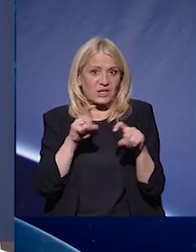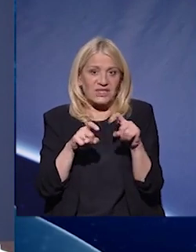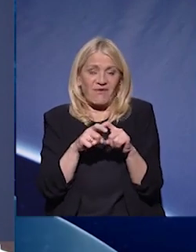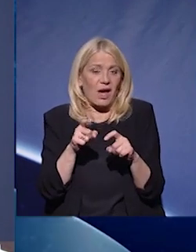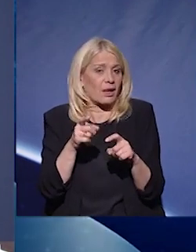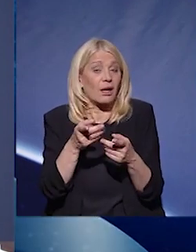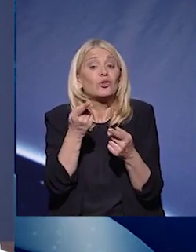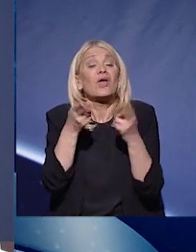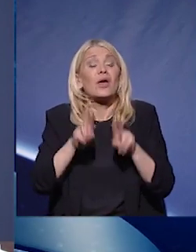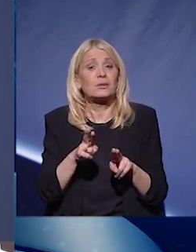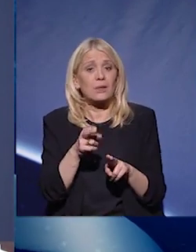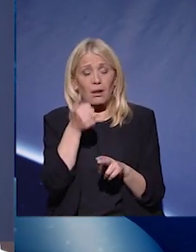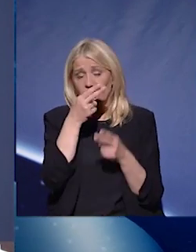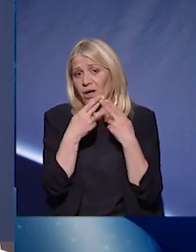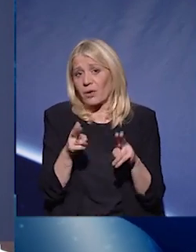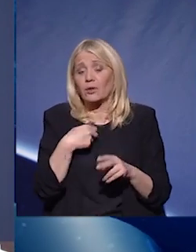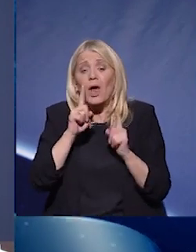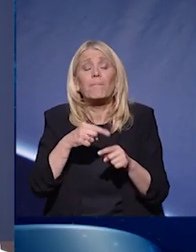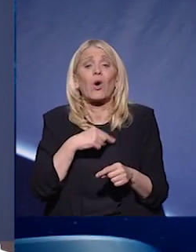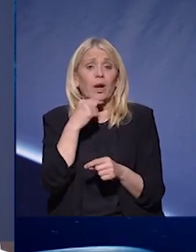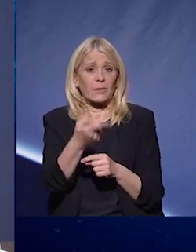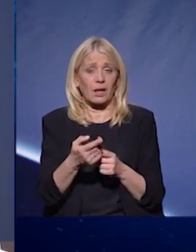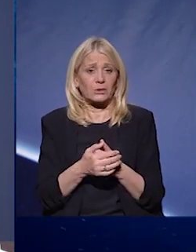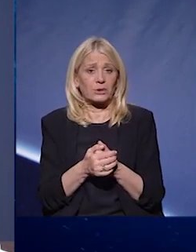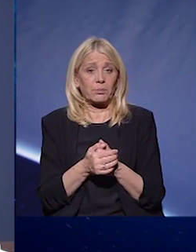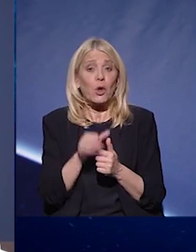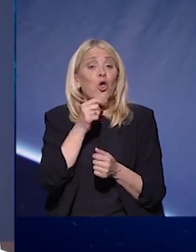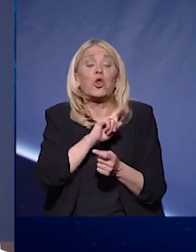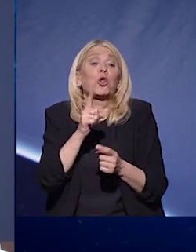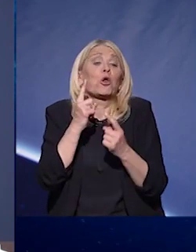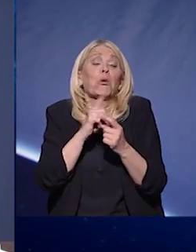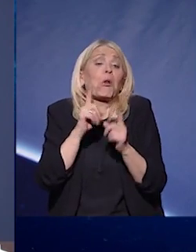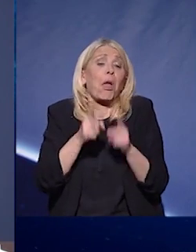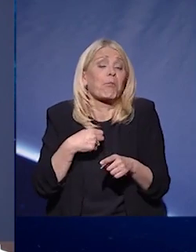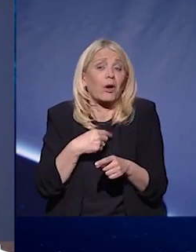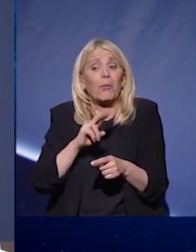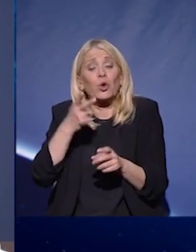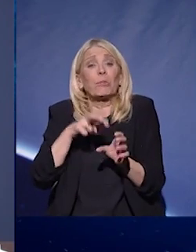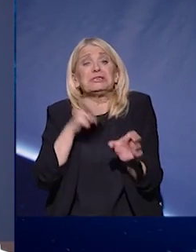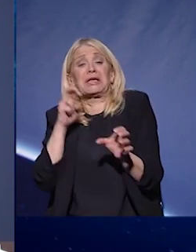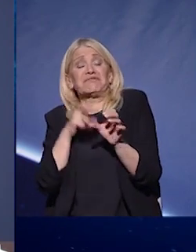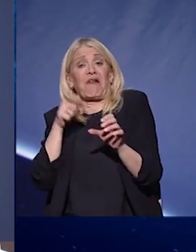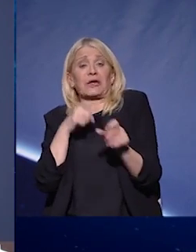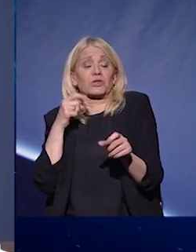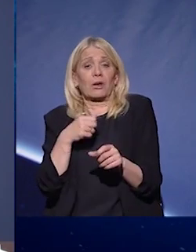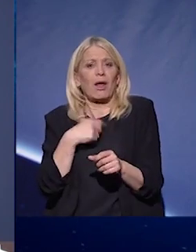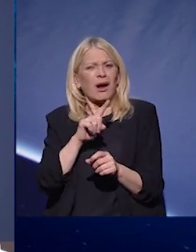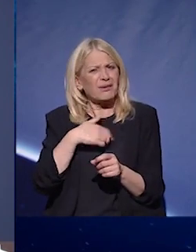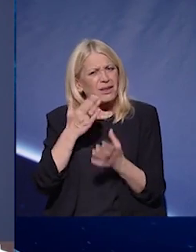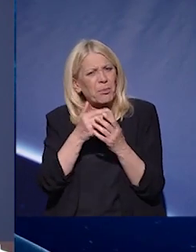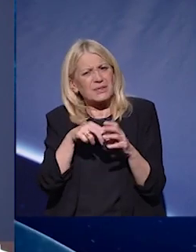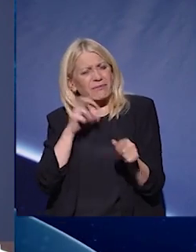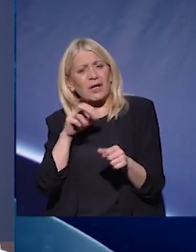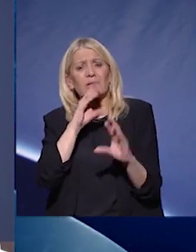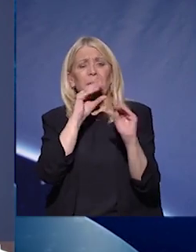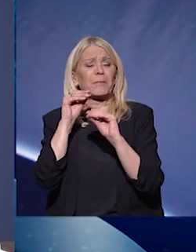Ali je to istina, šta sad vredi? Ja to moram da kažem. Ili ne moram, drugi bi se izvlačili. Ja mislim, potpuno pogrešno izvlačiti se i